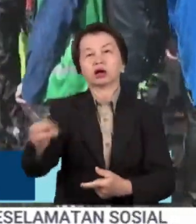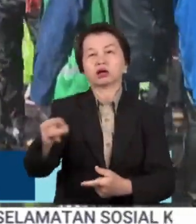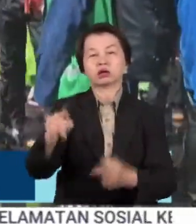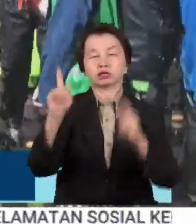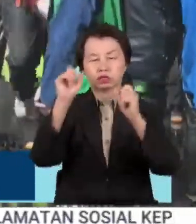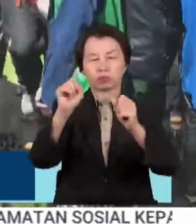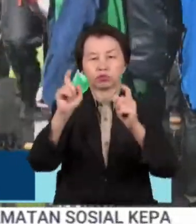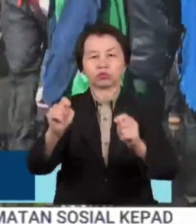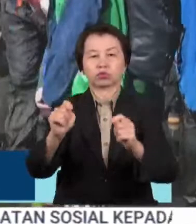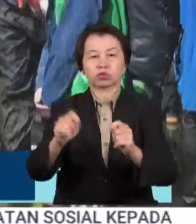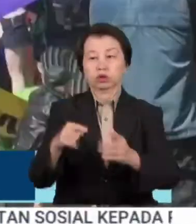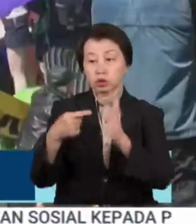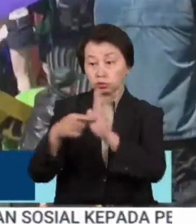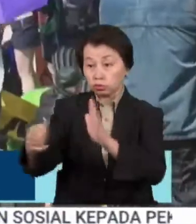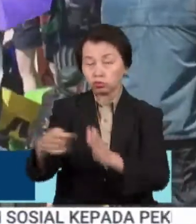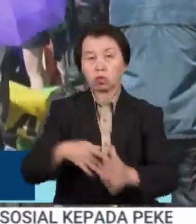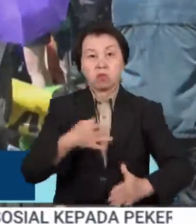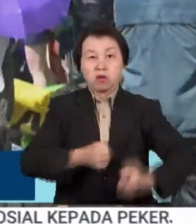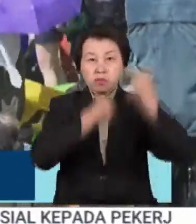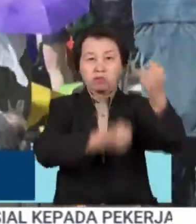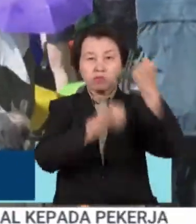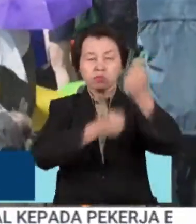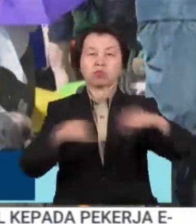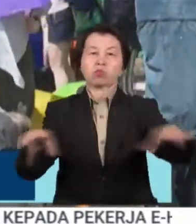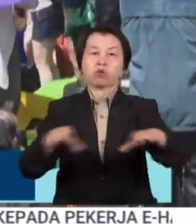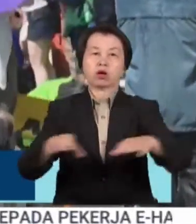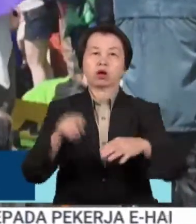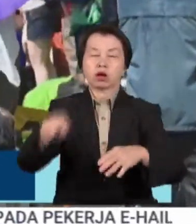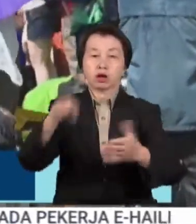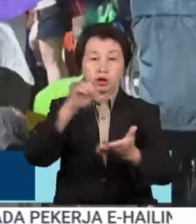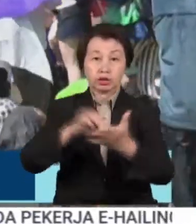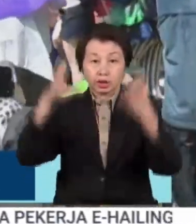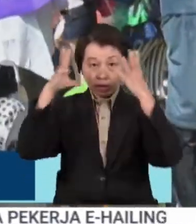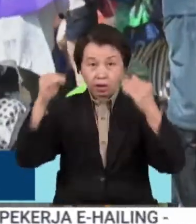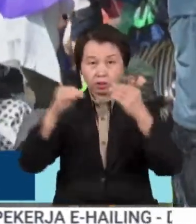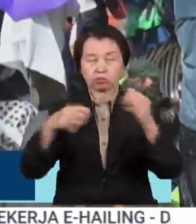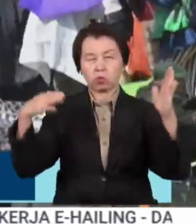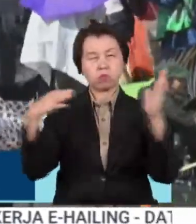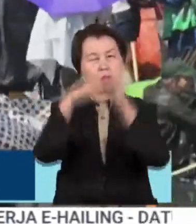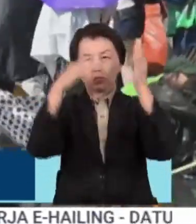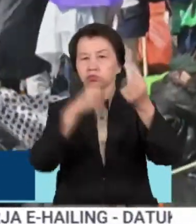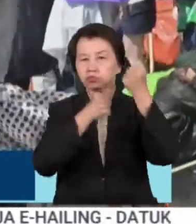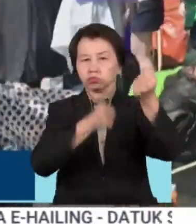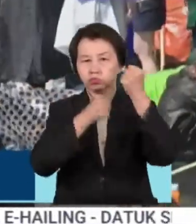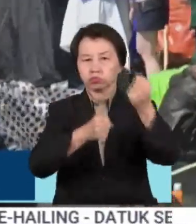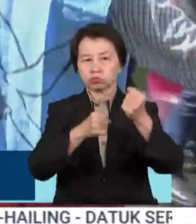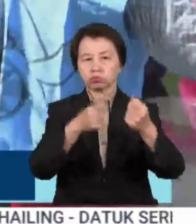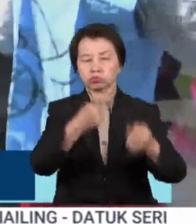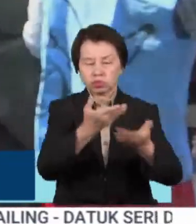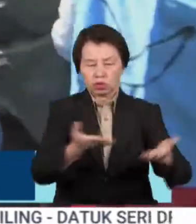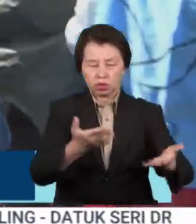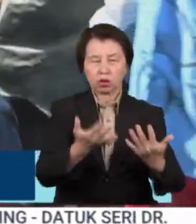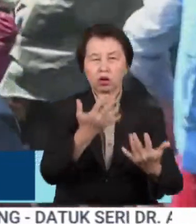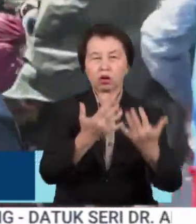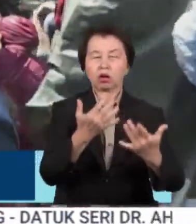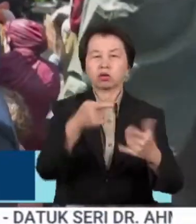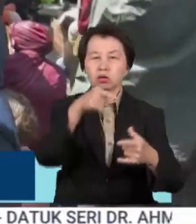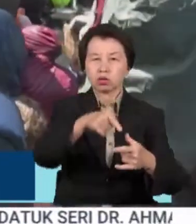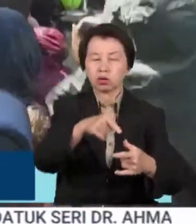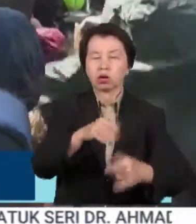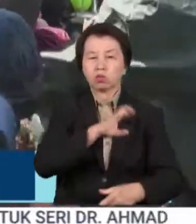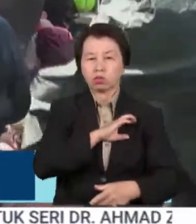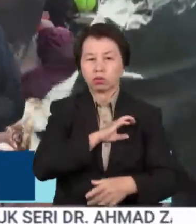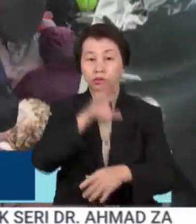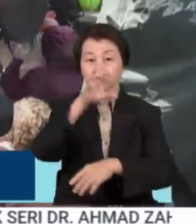Sabtu. Tunjuk perasaan itu dibuat di The Hague sebagai bantahan terhadap subsidi bahan api fosil Belanda. Polis